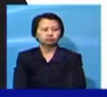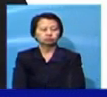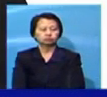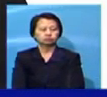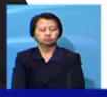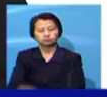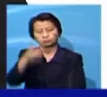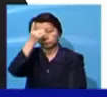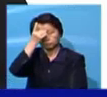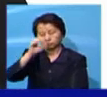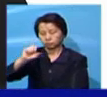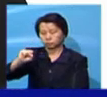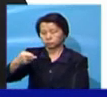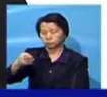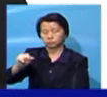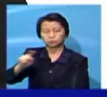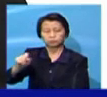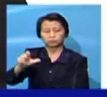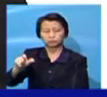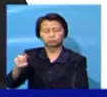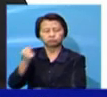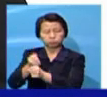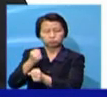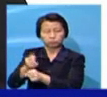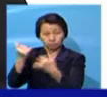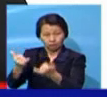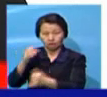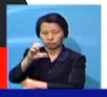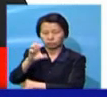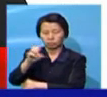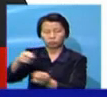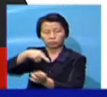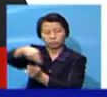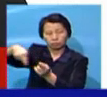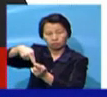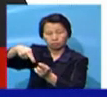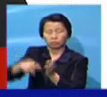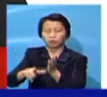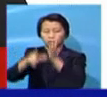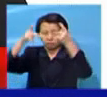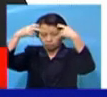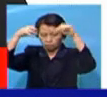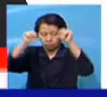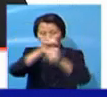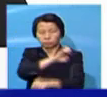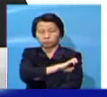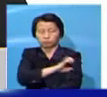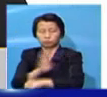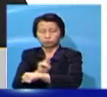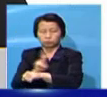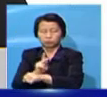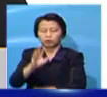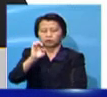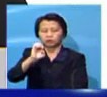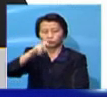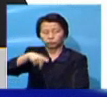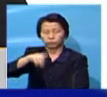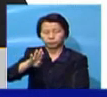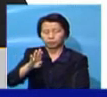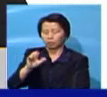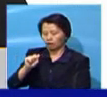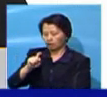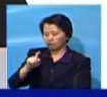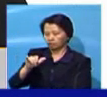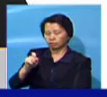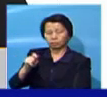ini seriohad k berkidmat sebagai CEO serantau dan naib presid kporat EVP aziata GR